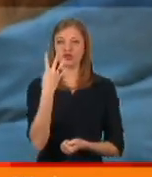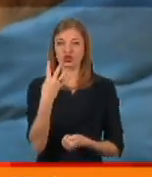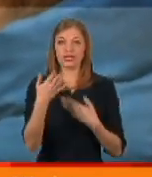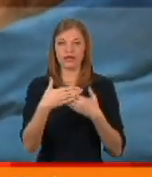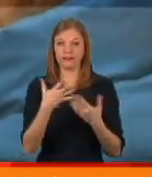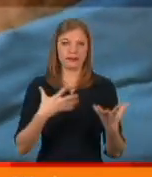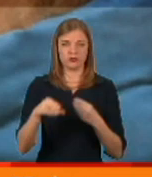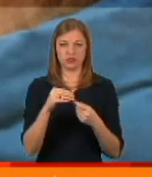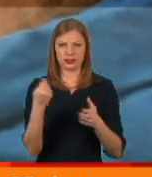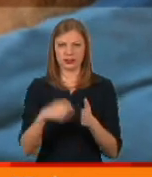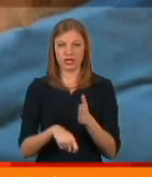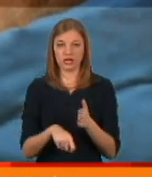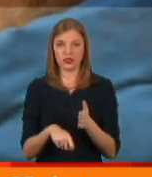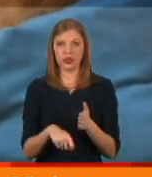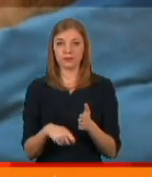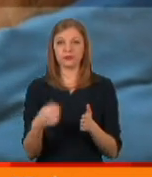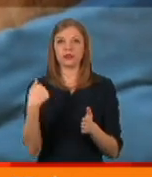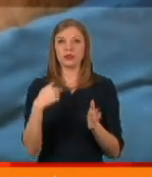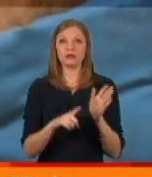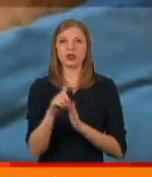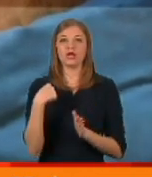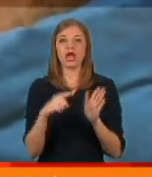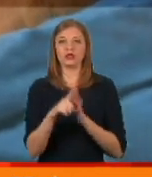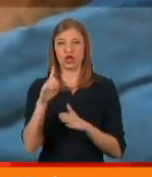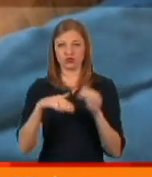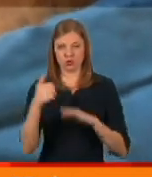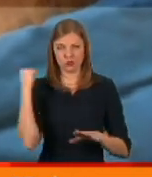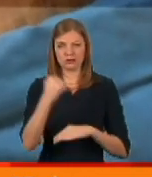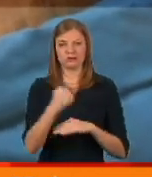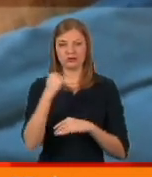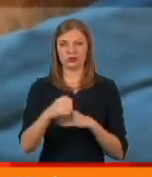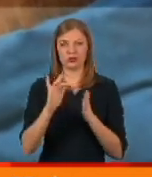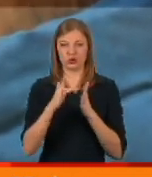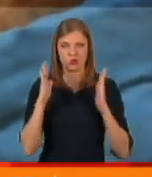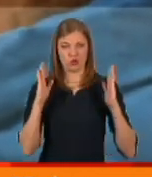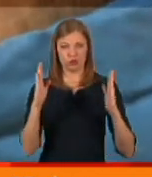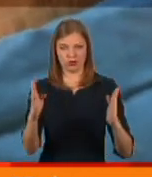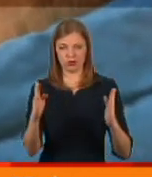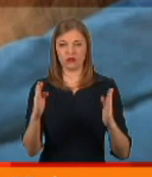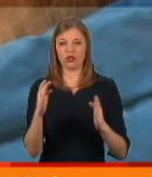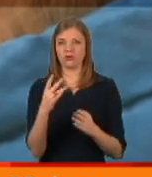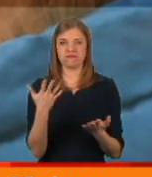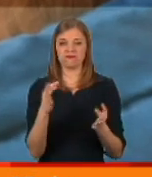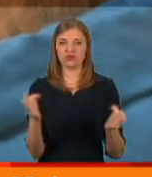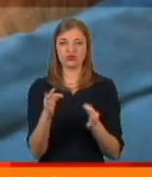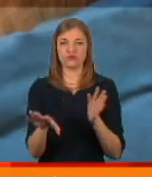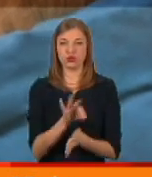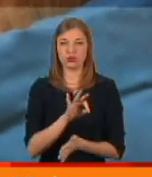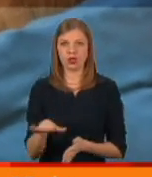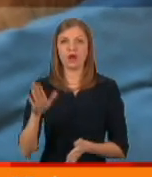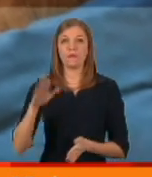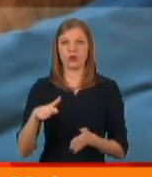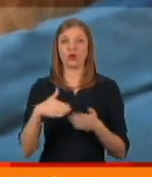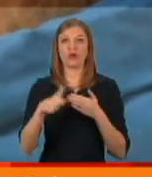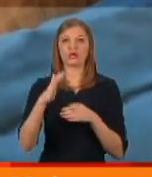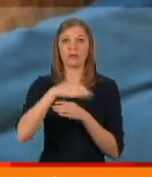всі закриті були. Закриті були. Я почав кулаком бокові стекло ударити, але нічого не дав. Потім